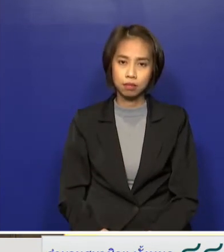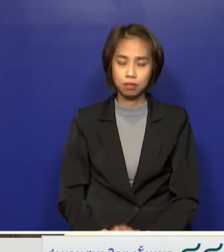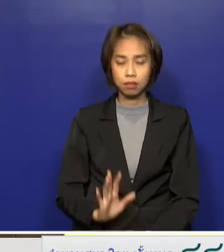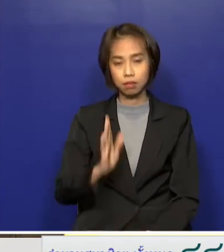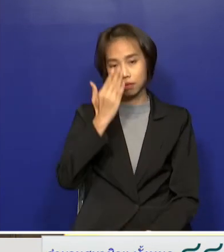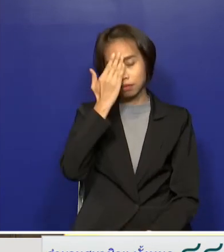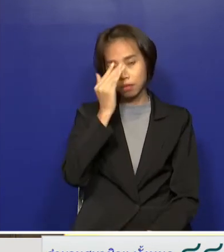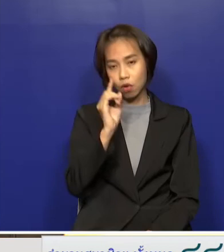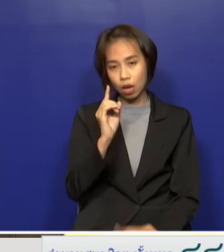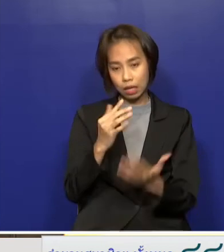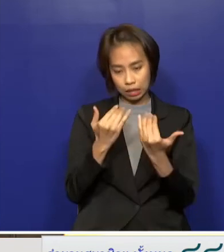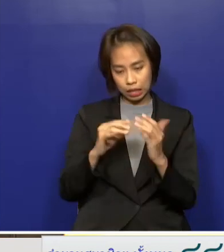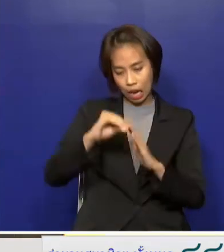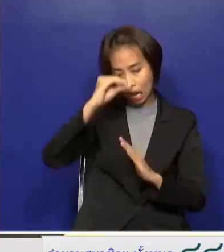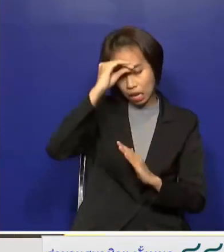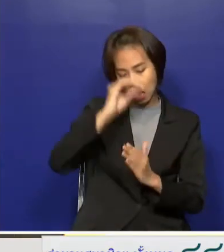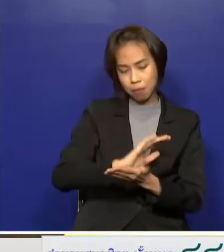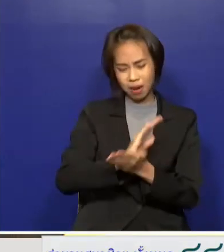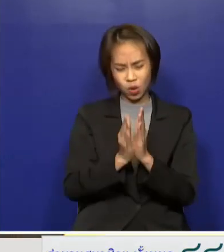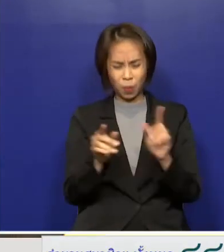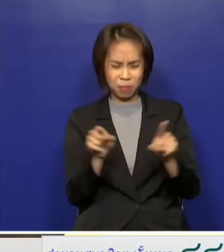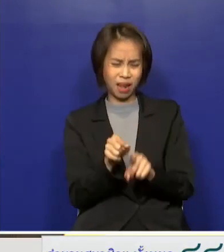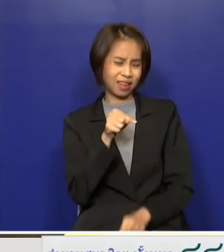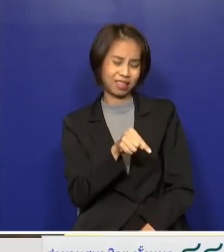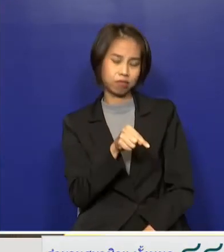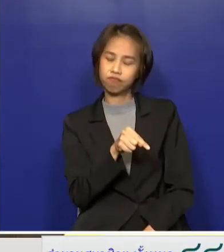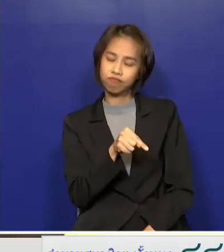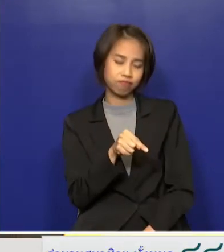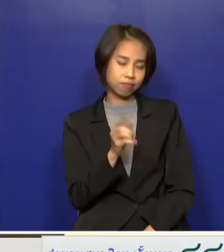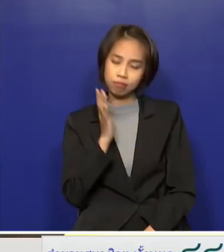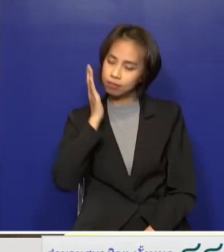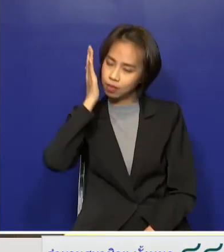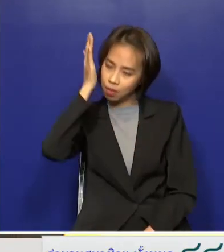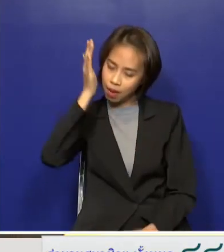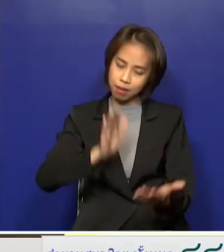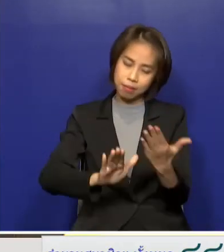าเป็นไปอย่างนี้ไม่มีทางที่จะเปลี่ยนแปลงประเทศได้